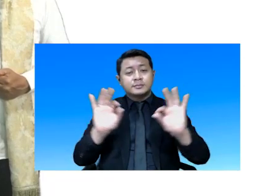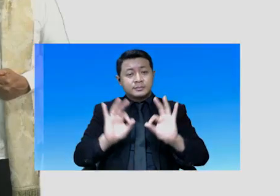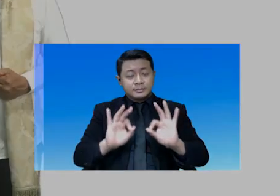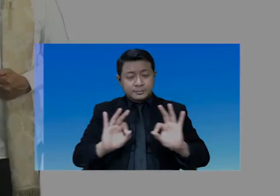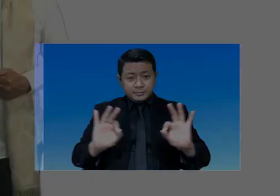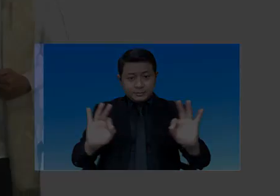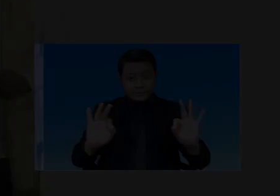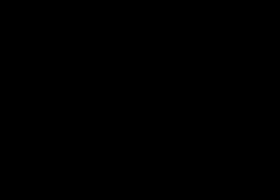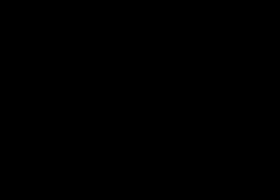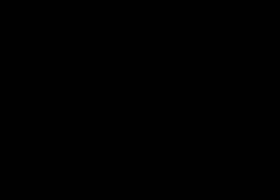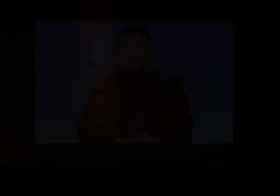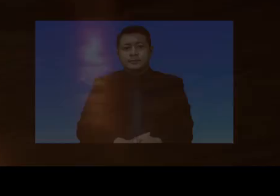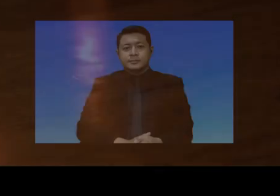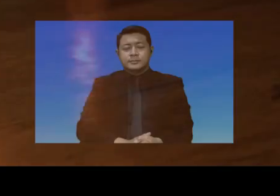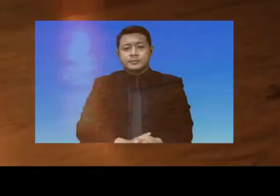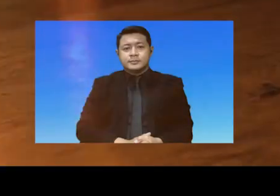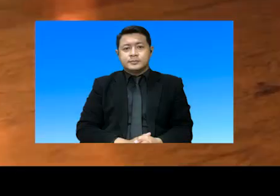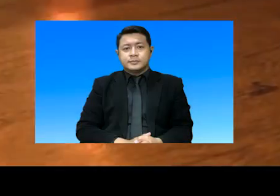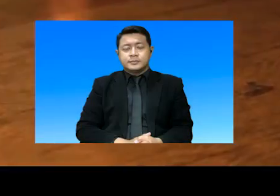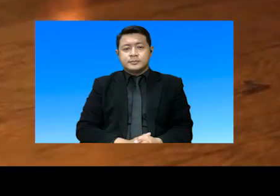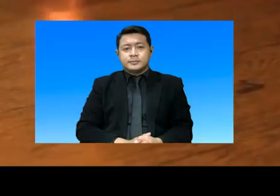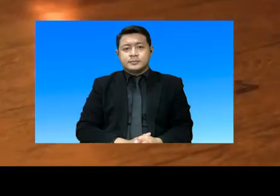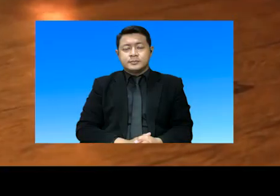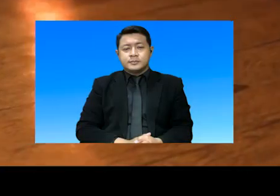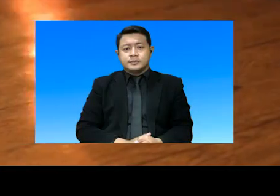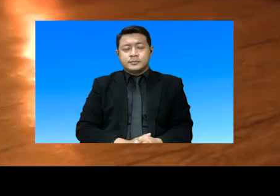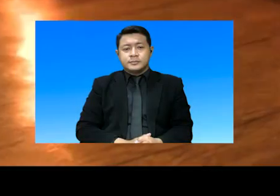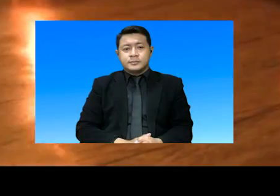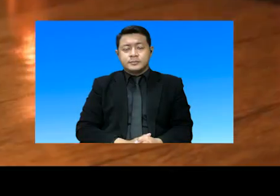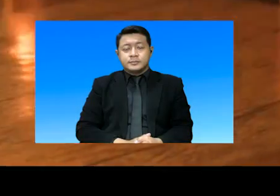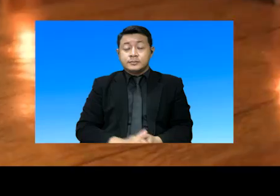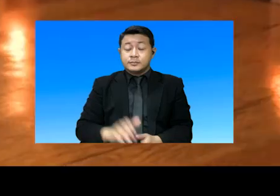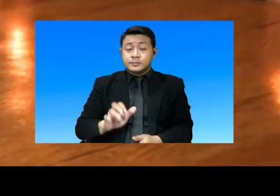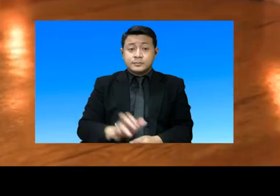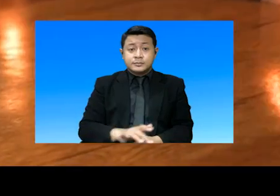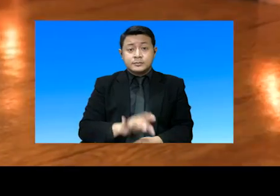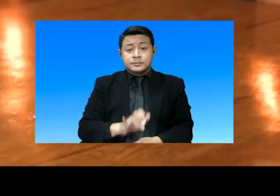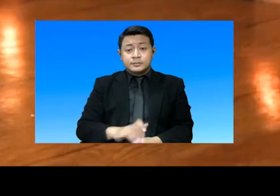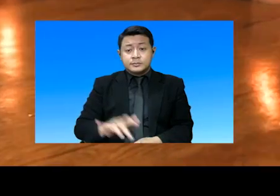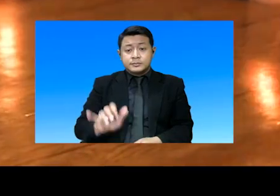Thank you.